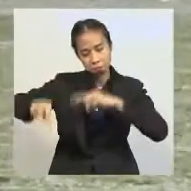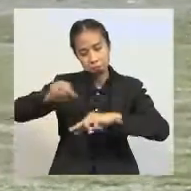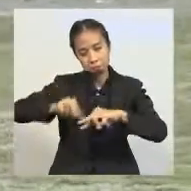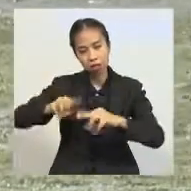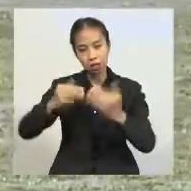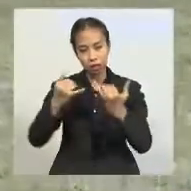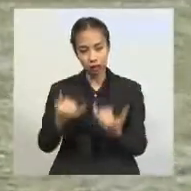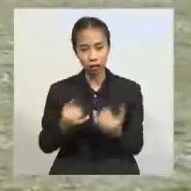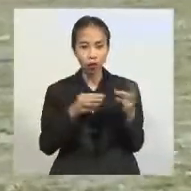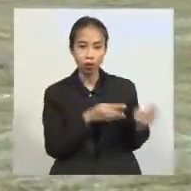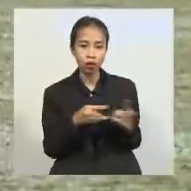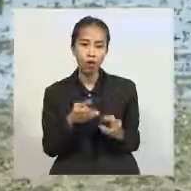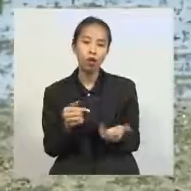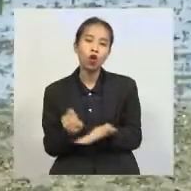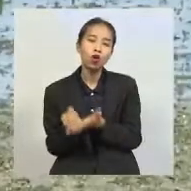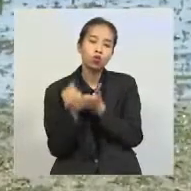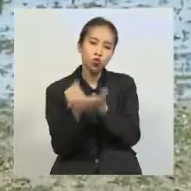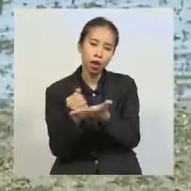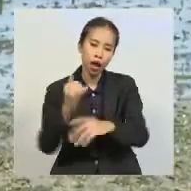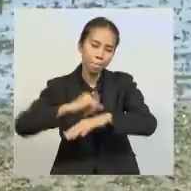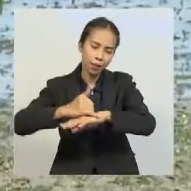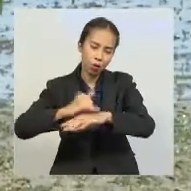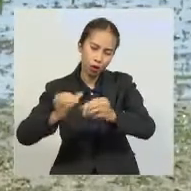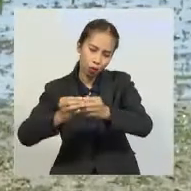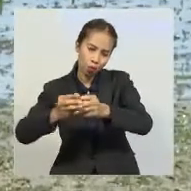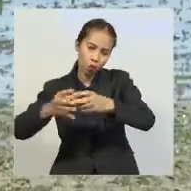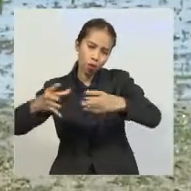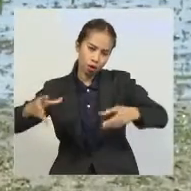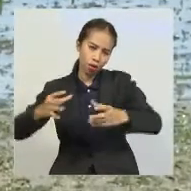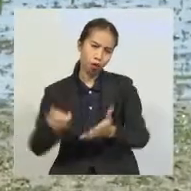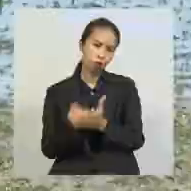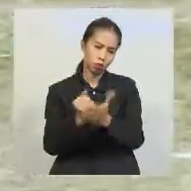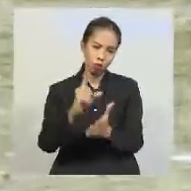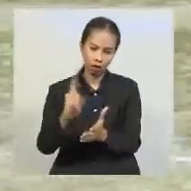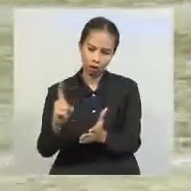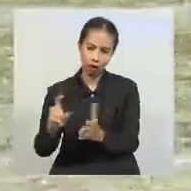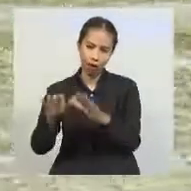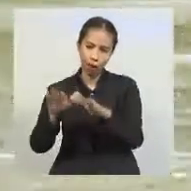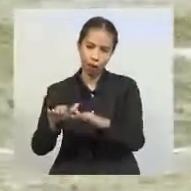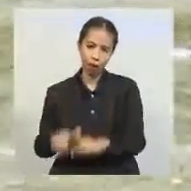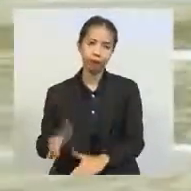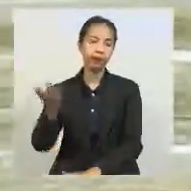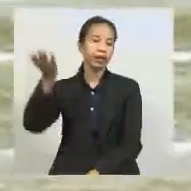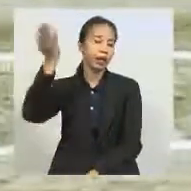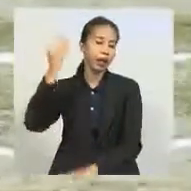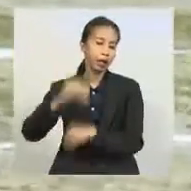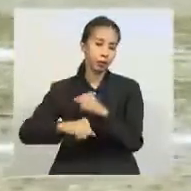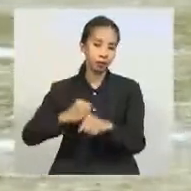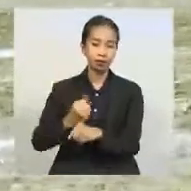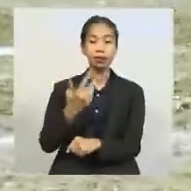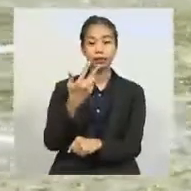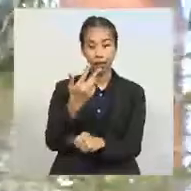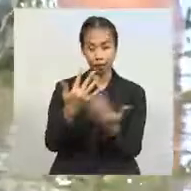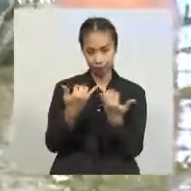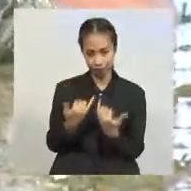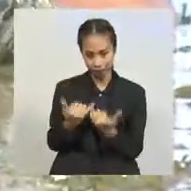างเพิ่มจำนวนประชากรพยูนและลดอัตราการตายให้ได้มากที่สุดเมื่อ3ปีที่ผ่านมาสกสวได้